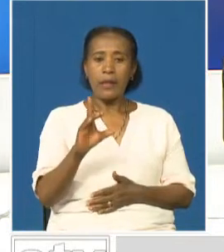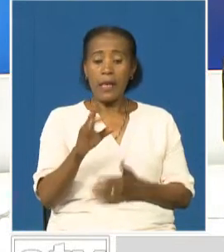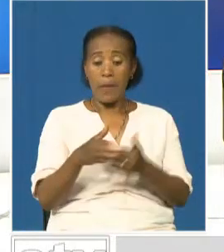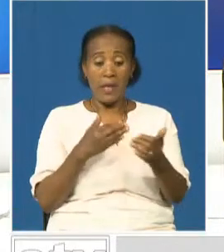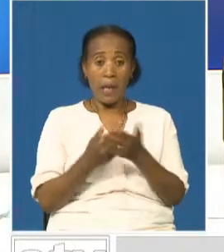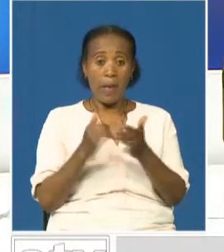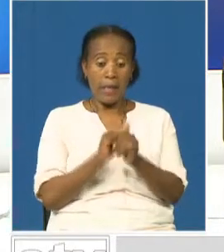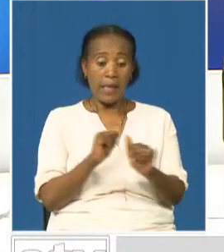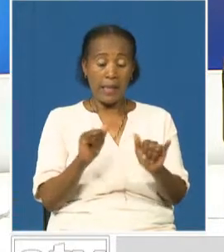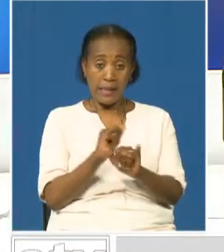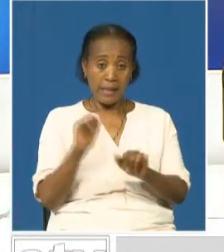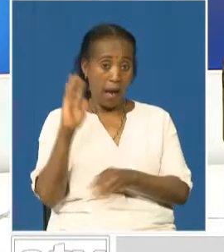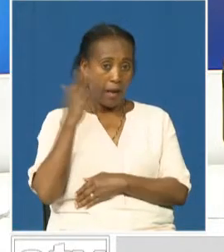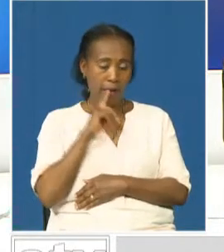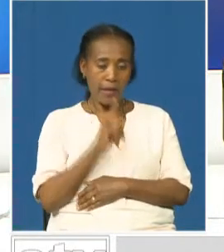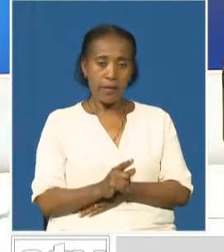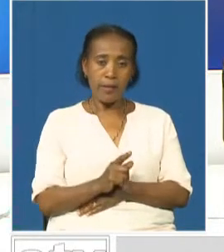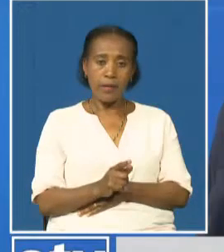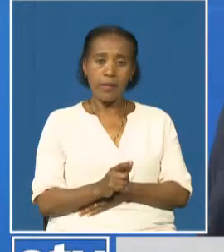ምናልባት ከእንደዚህ አይነት